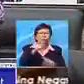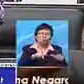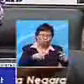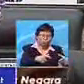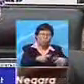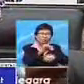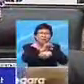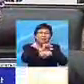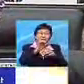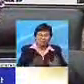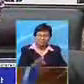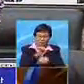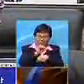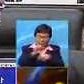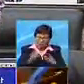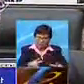di